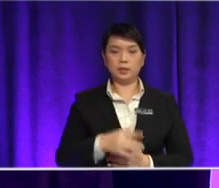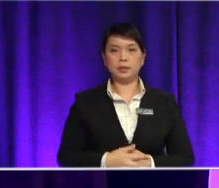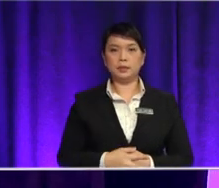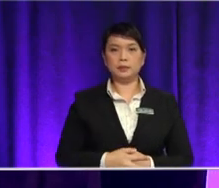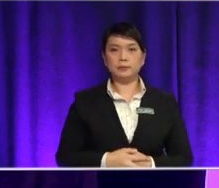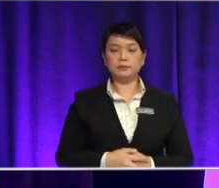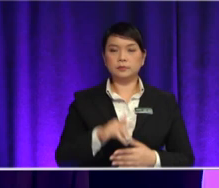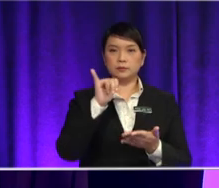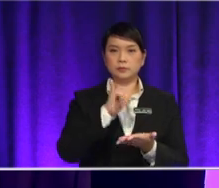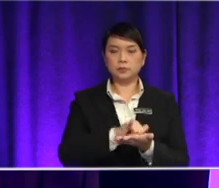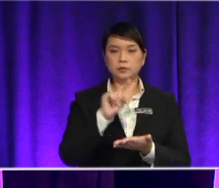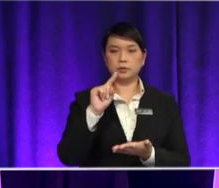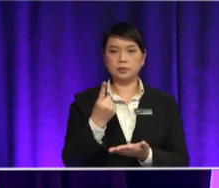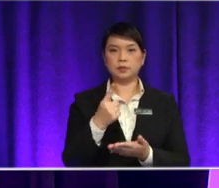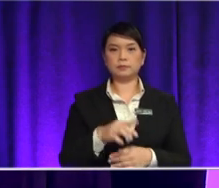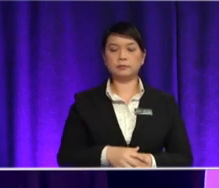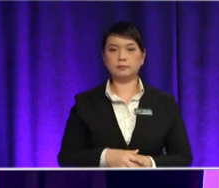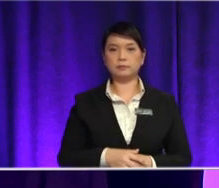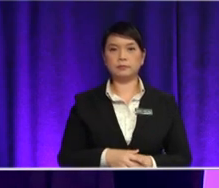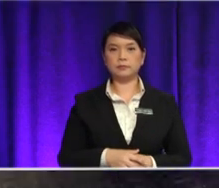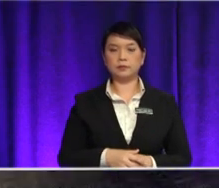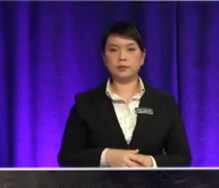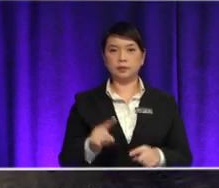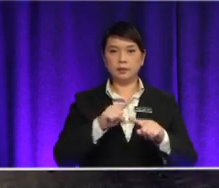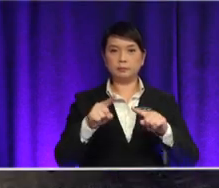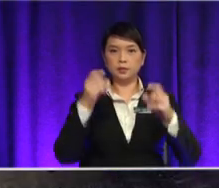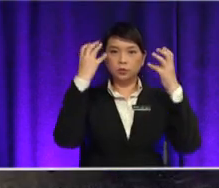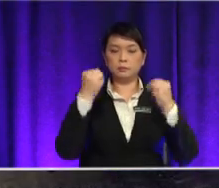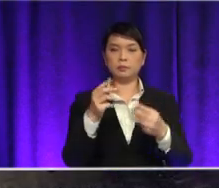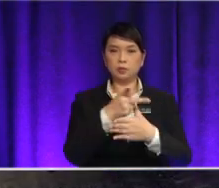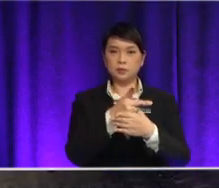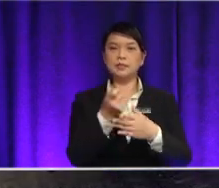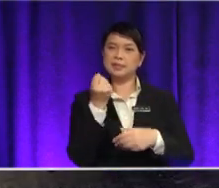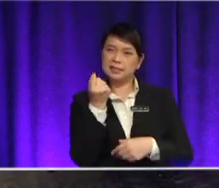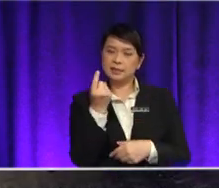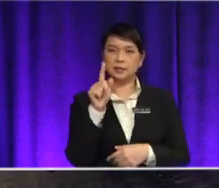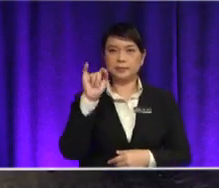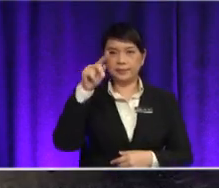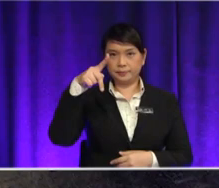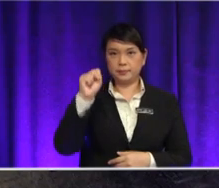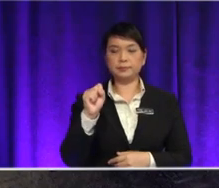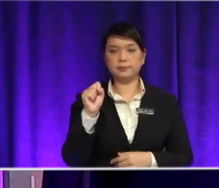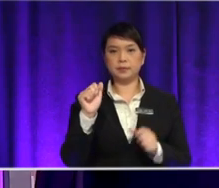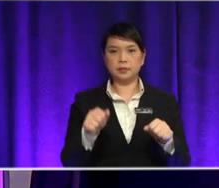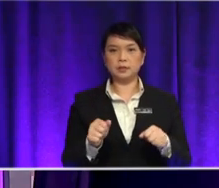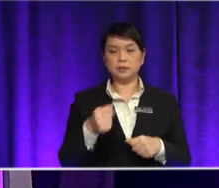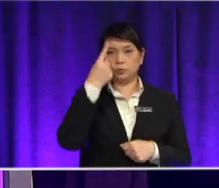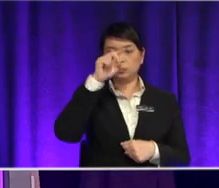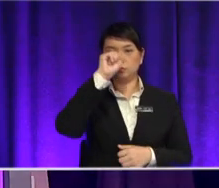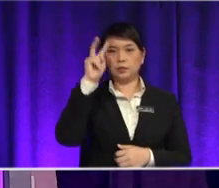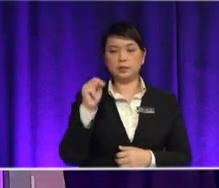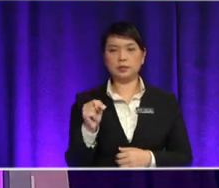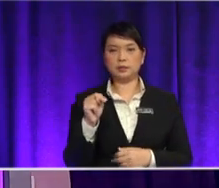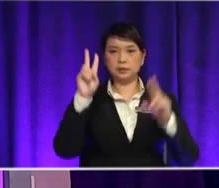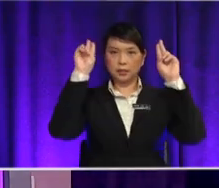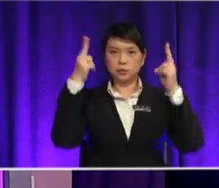itu sahaja, Nisa. Baik. Tapi saya nak kongsi sikit tip, boleh tak? Boleh, tak ada masalah. Lebih dialu-alukan. Baik, silakan cikgu. So, untuk soalan